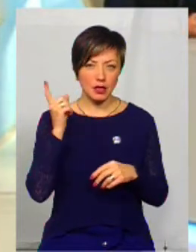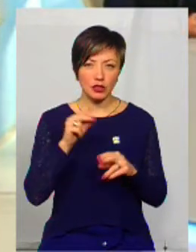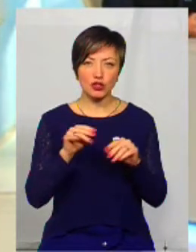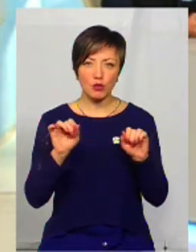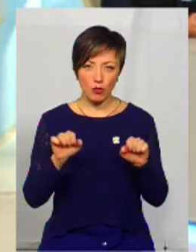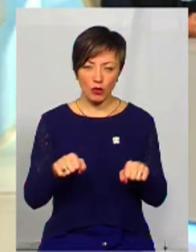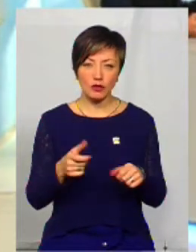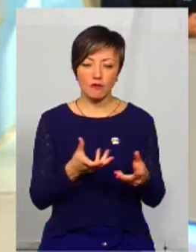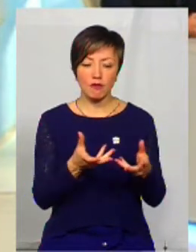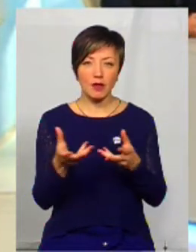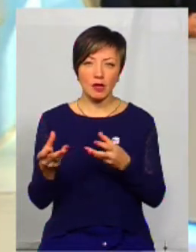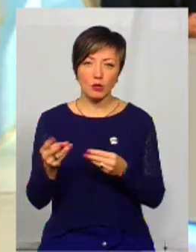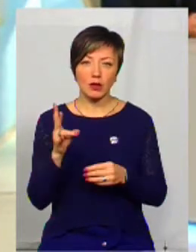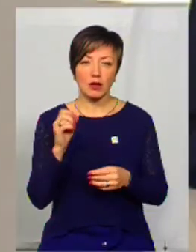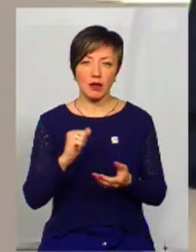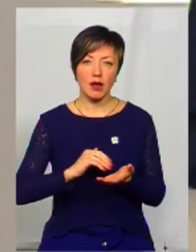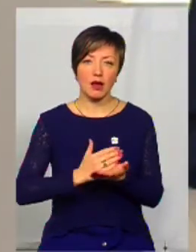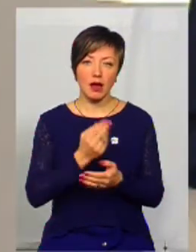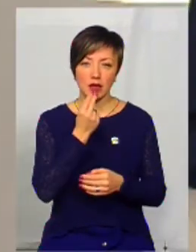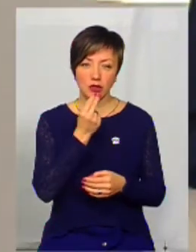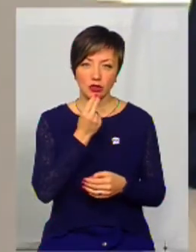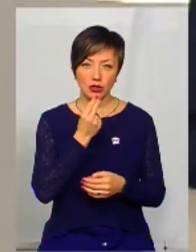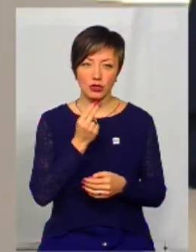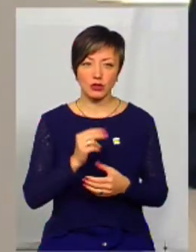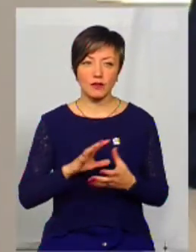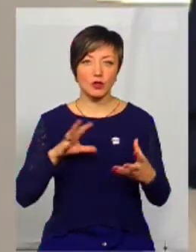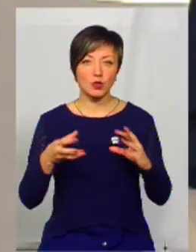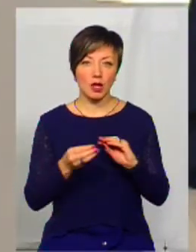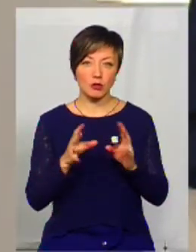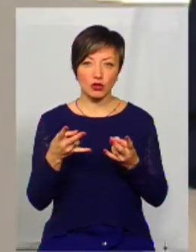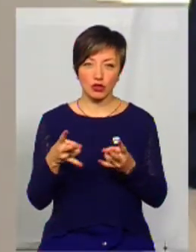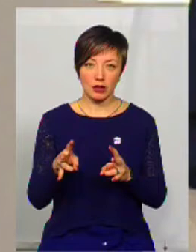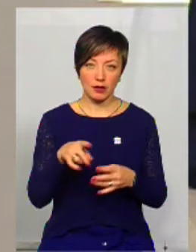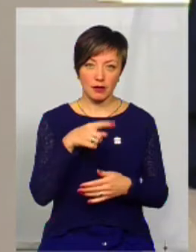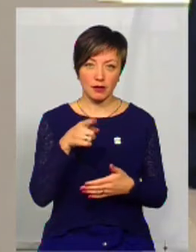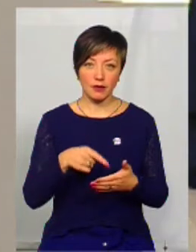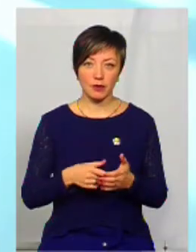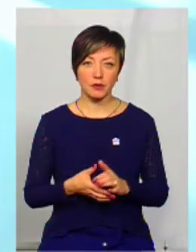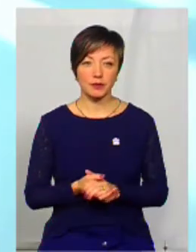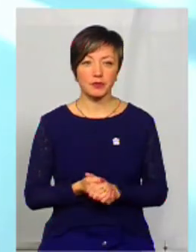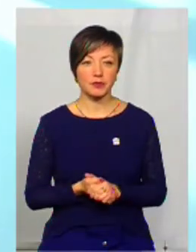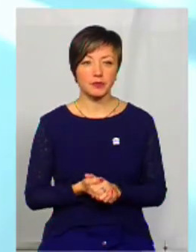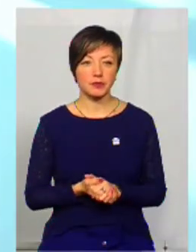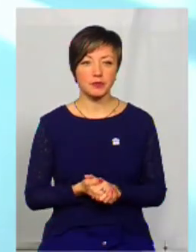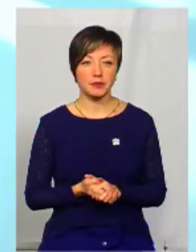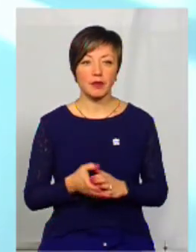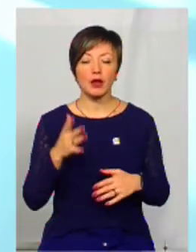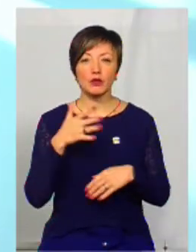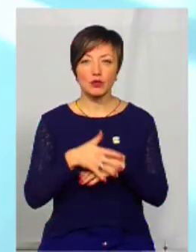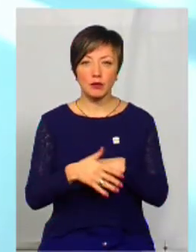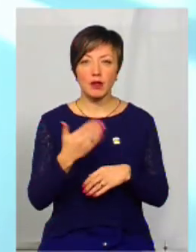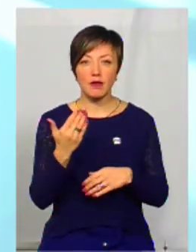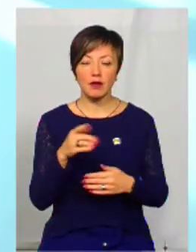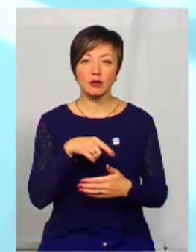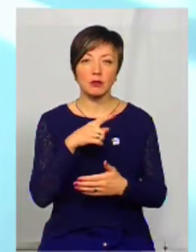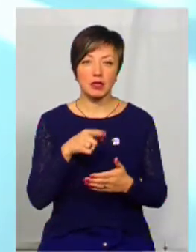Чи може це якось повпливати на їжу, що вона в результаті буде шкідливою? Я зрозуміла ваше питання, дякую за